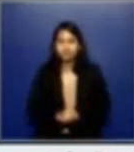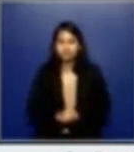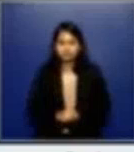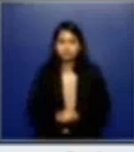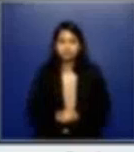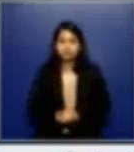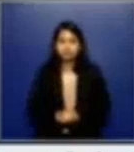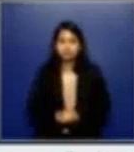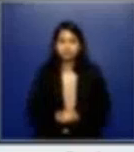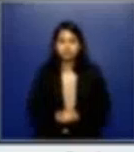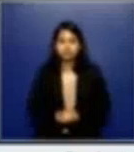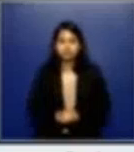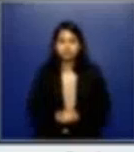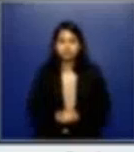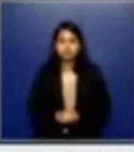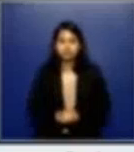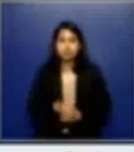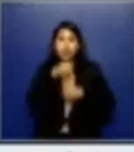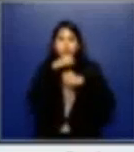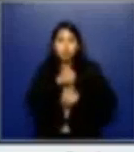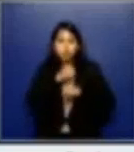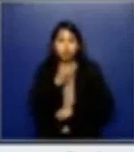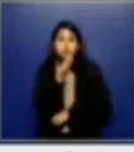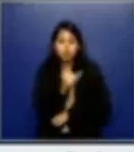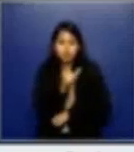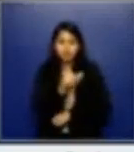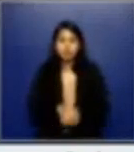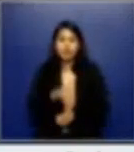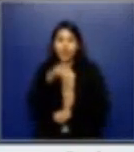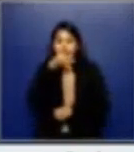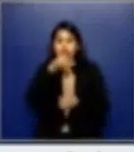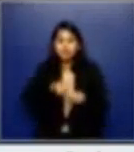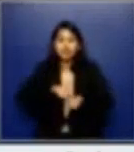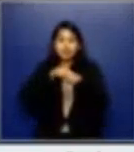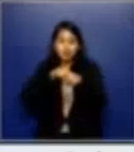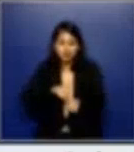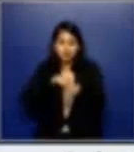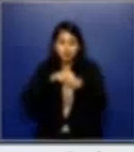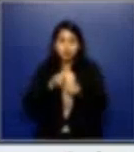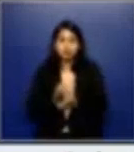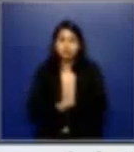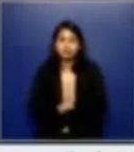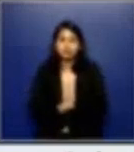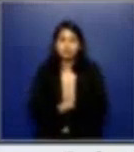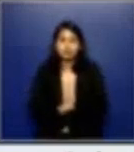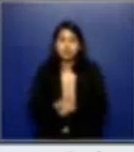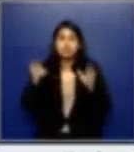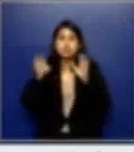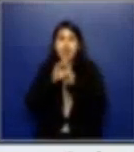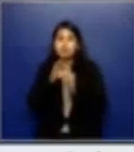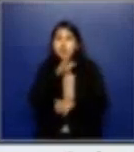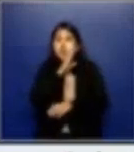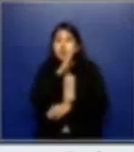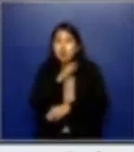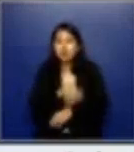ท่านประธานครับลุงคนนี้เนี่ยชาวไร่ชาวนาเกษตรกรไม่มีใครไปเมคภาพหรอก